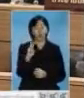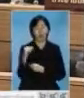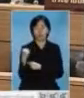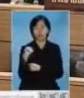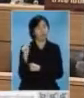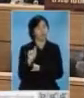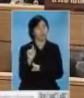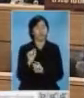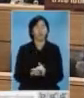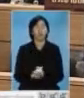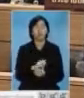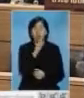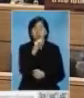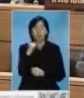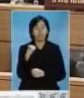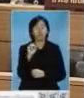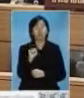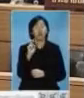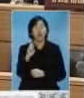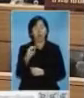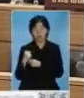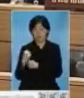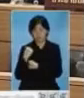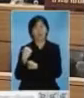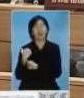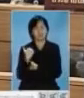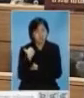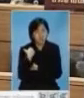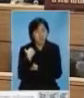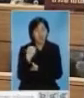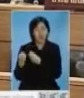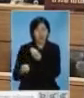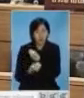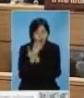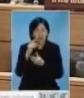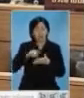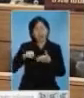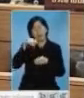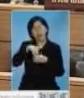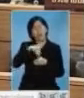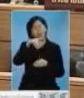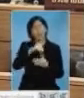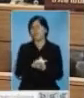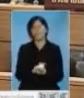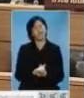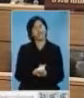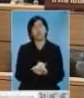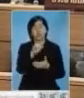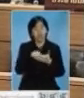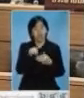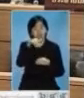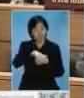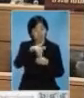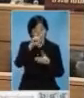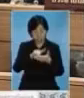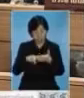แค่ไหนเมื่ออำนาจวุฒิสภามากอย่างนั้นเรายังเปิดโอกาสให้มันมีการเลือกตั้งเมื่อมีการเลือกตั้งในขณะนี้